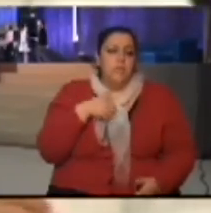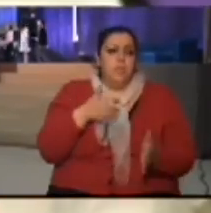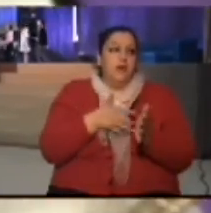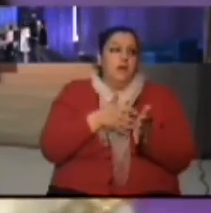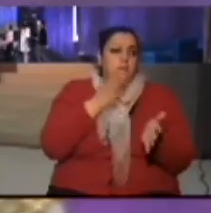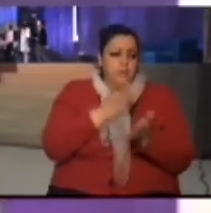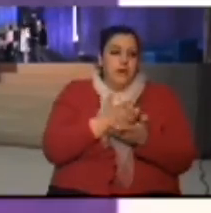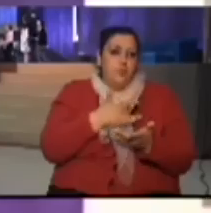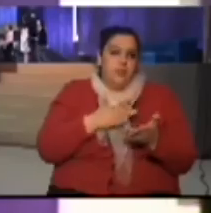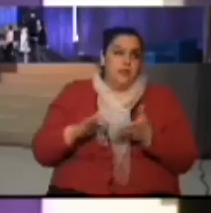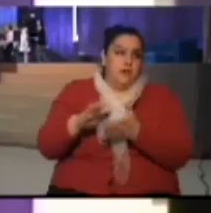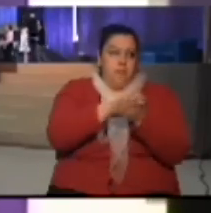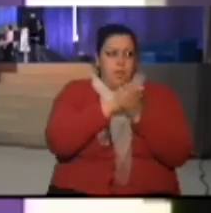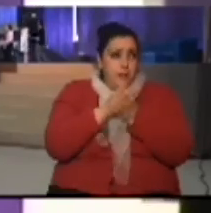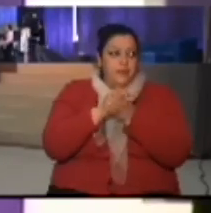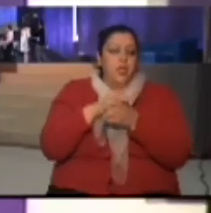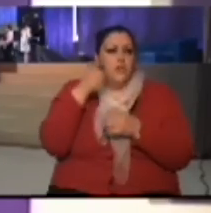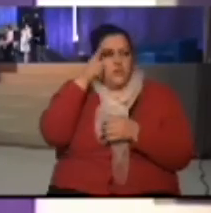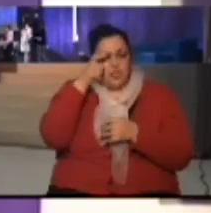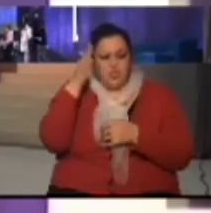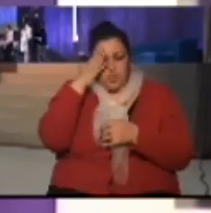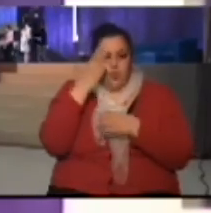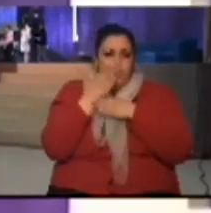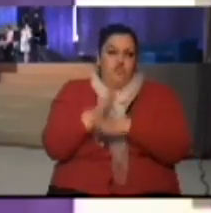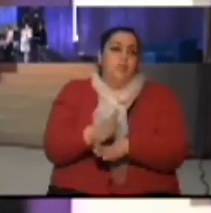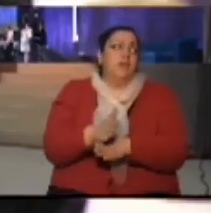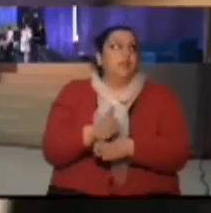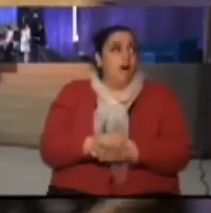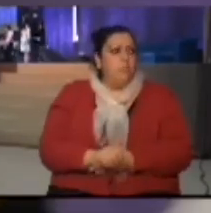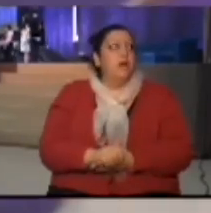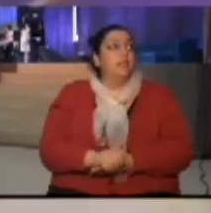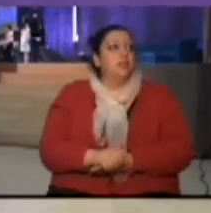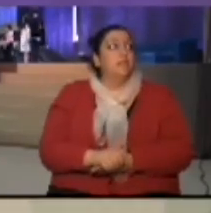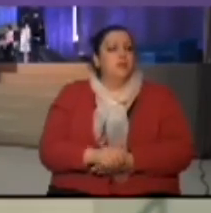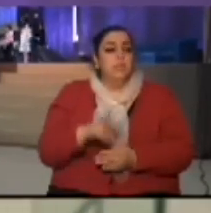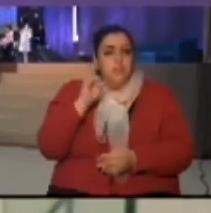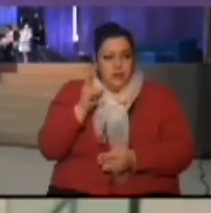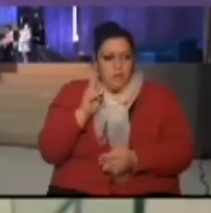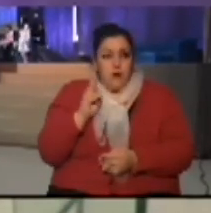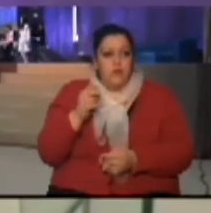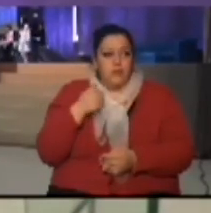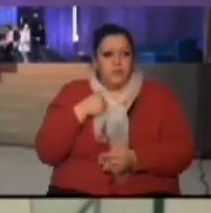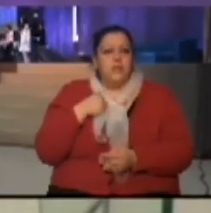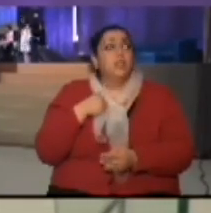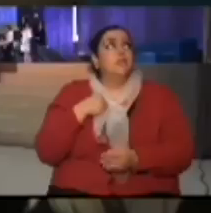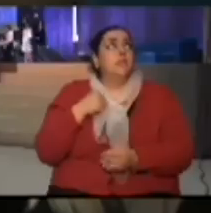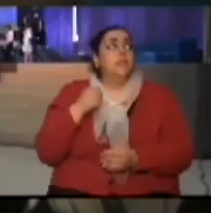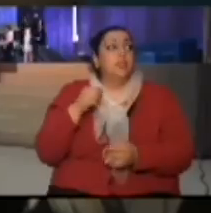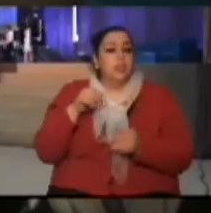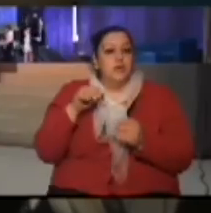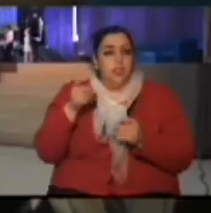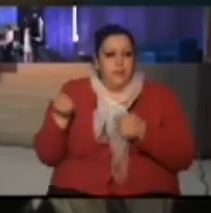սրտերով միաբանվենք ու սատանայի գլուխը ջարդենք, նրա, ով որ մեզ բերել է այն վիճակին, որը որ այսօր մենք